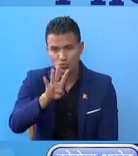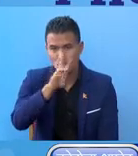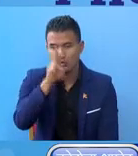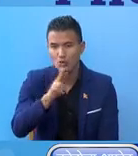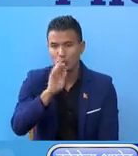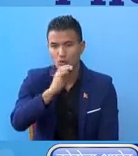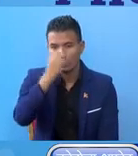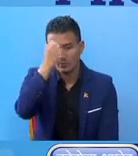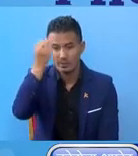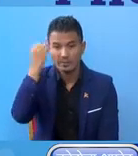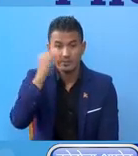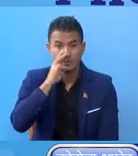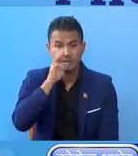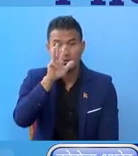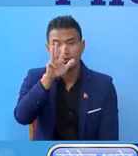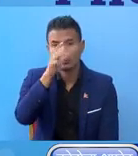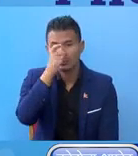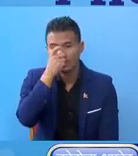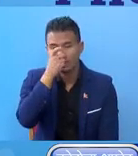र सुदूरपश्चिम प्रदेशमा